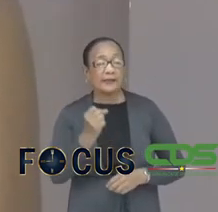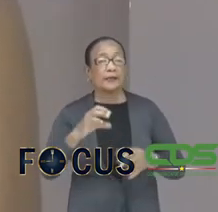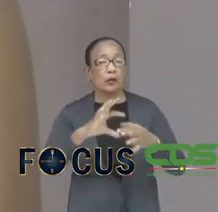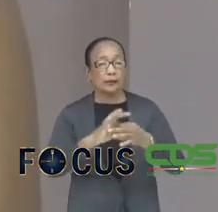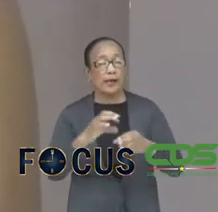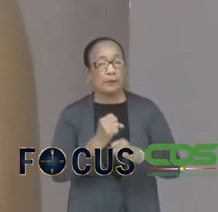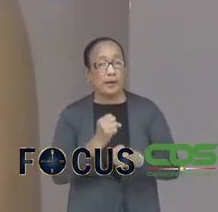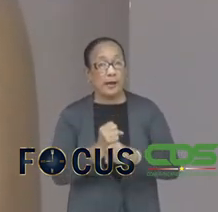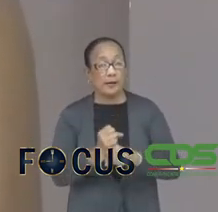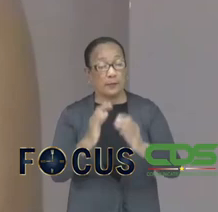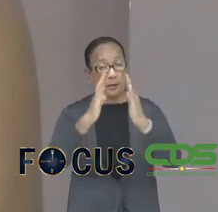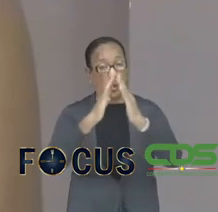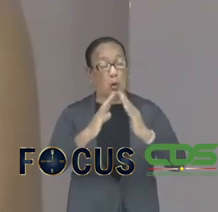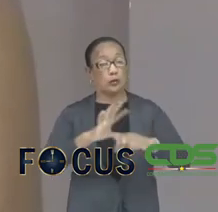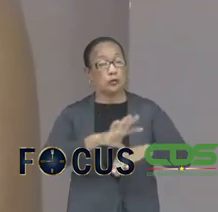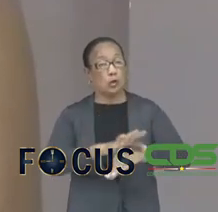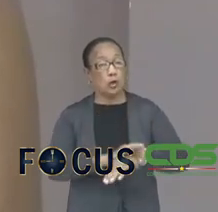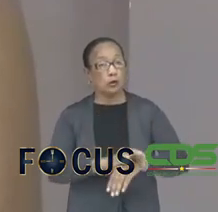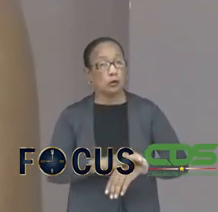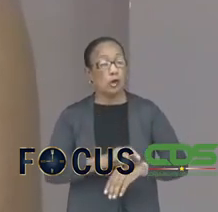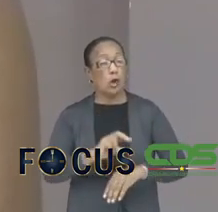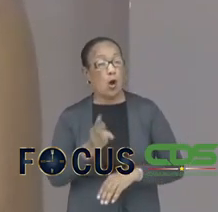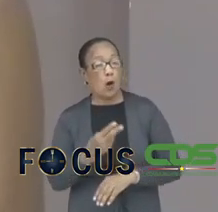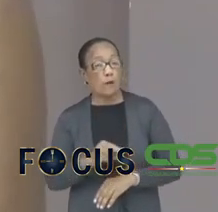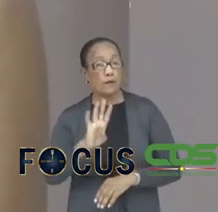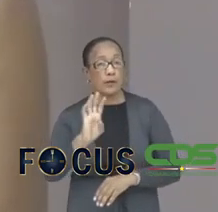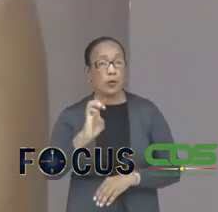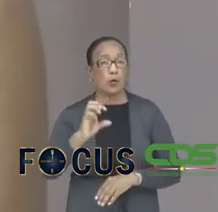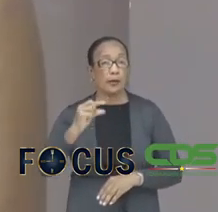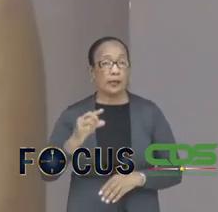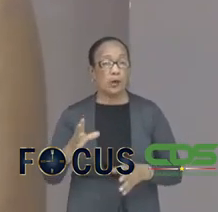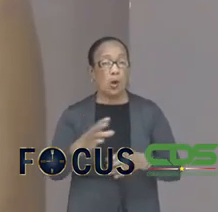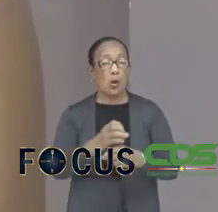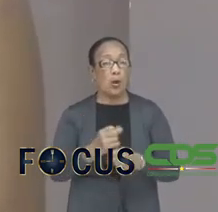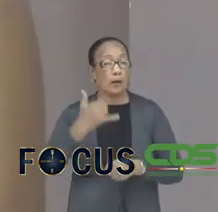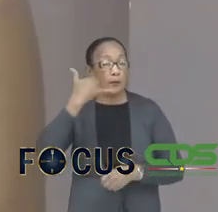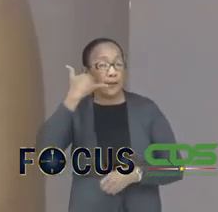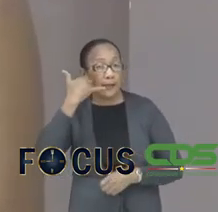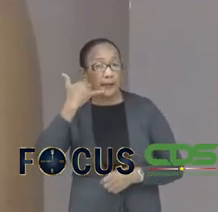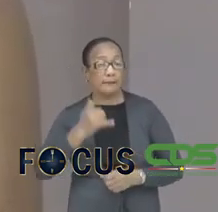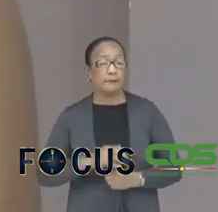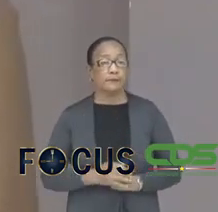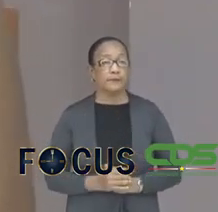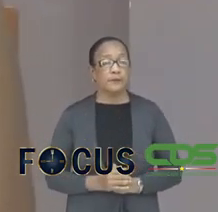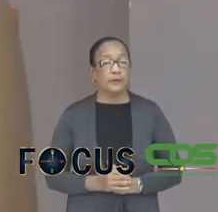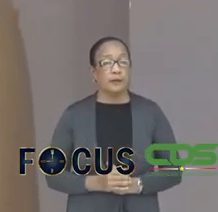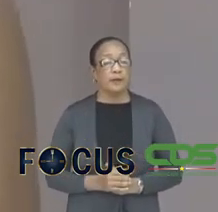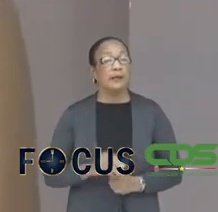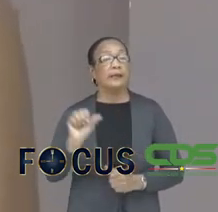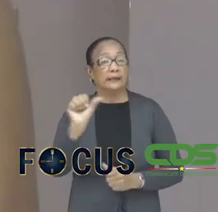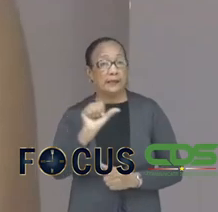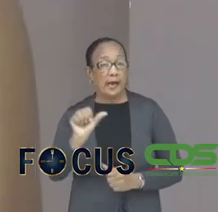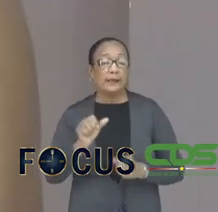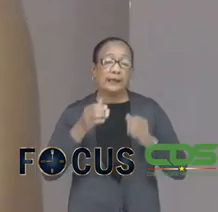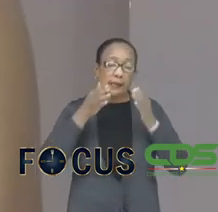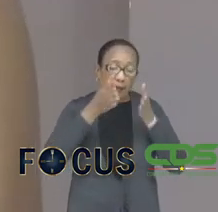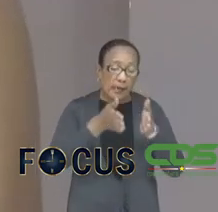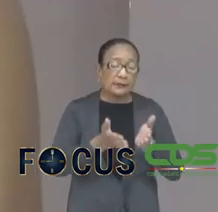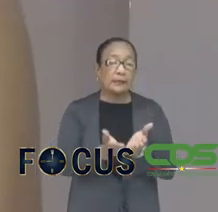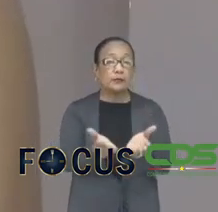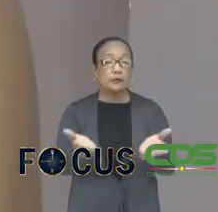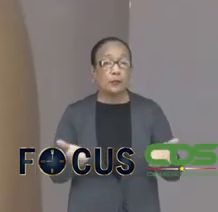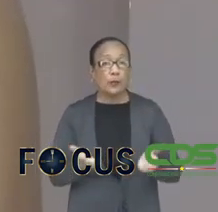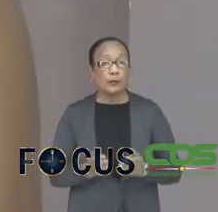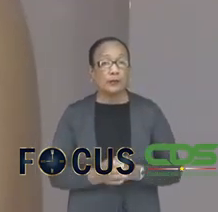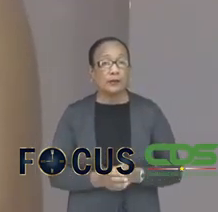je huisarts of met de BOG-hulplijn 178. Een ander aandachtspunt is